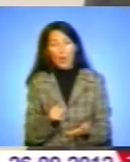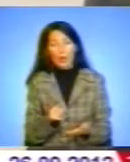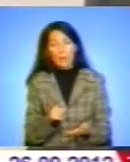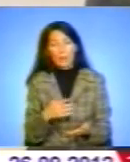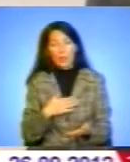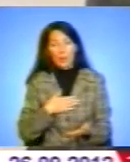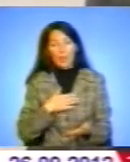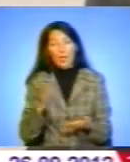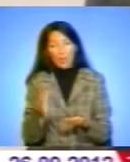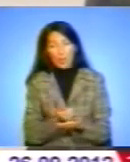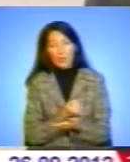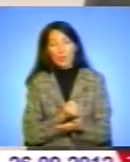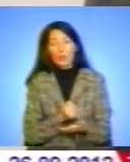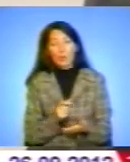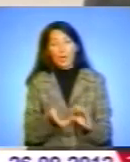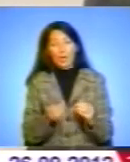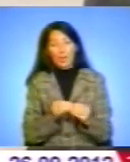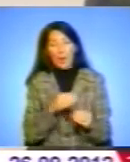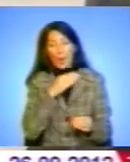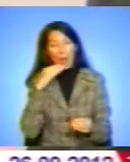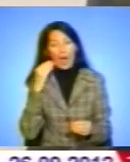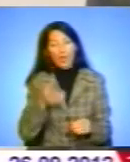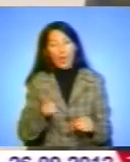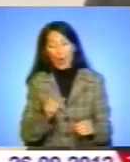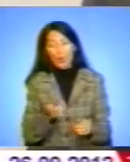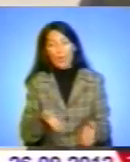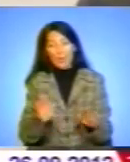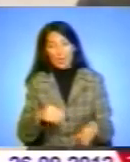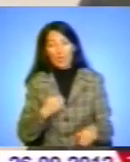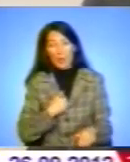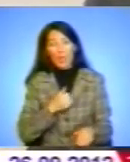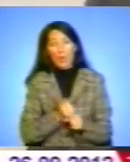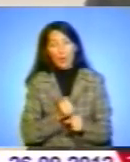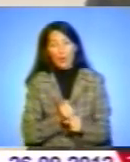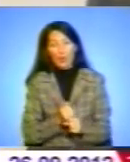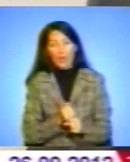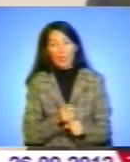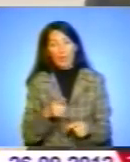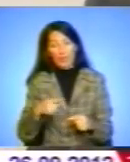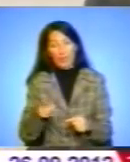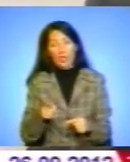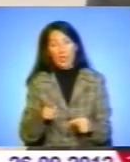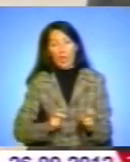ми досягнули чогось, тому що багато людей лишилося і в мене працювати, і в інших